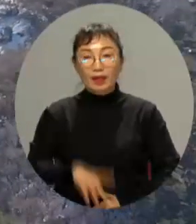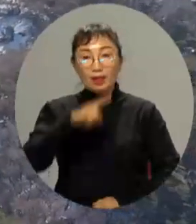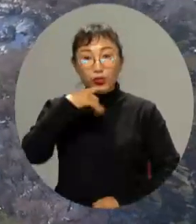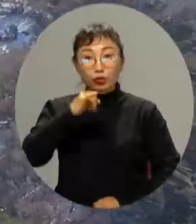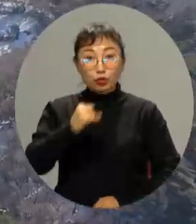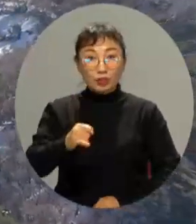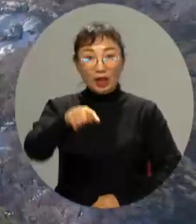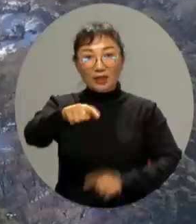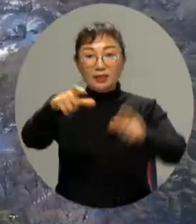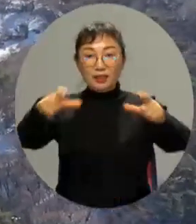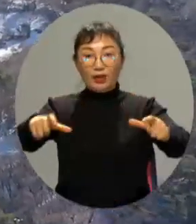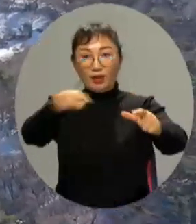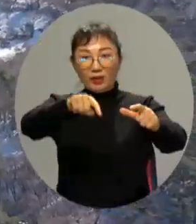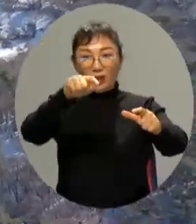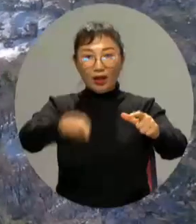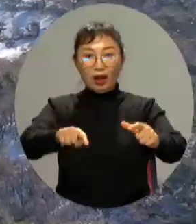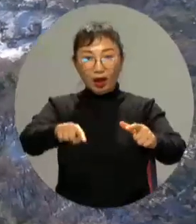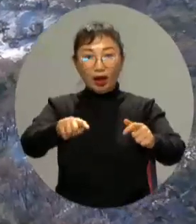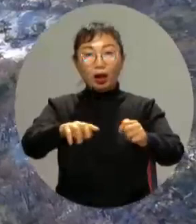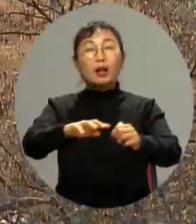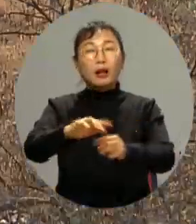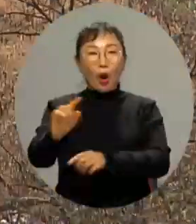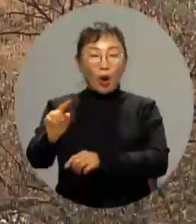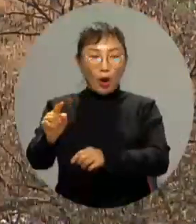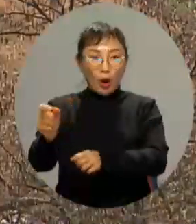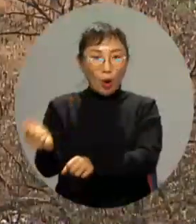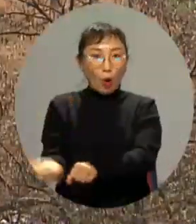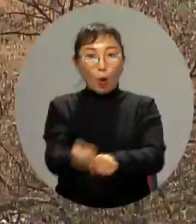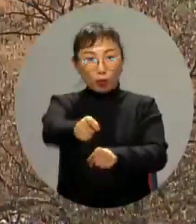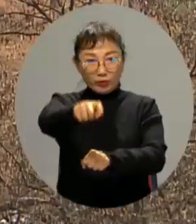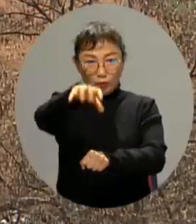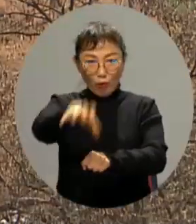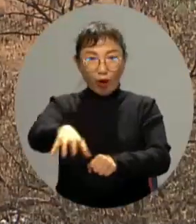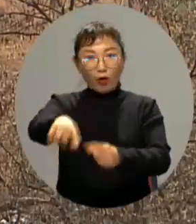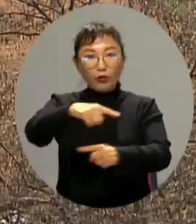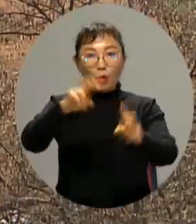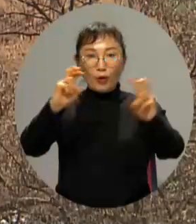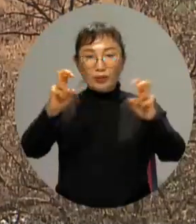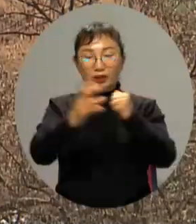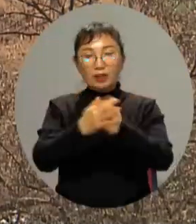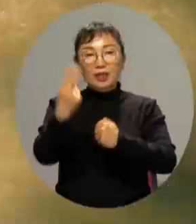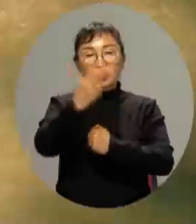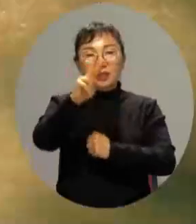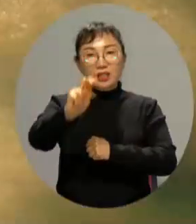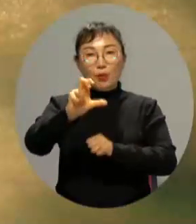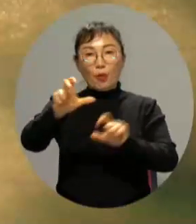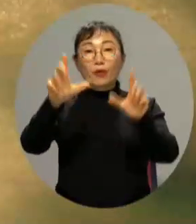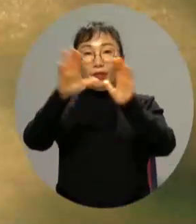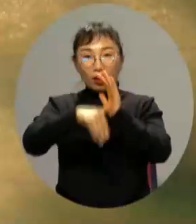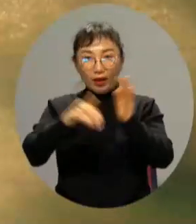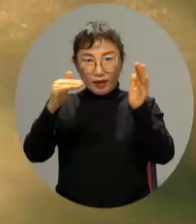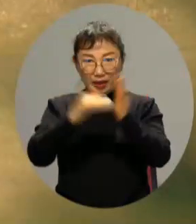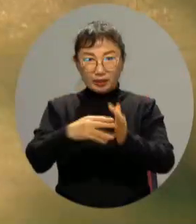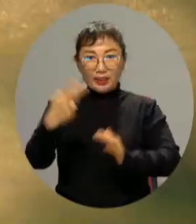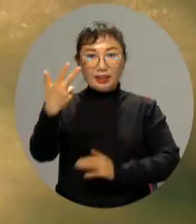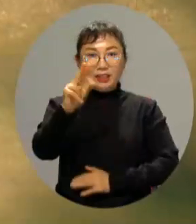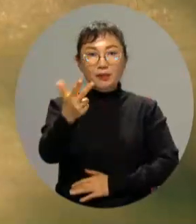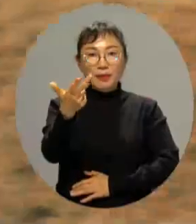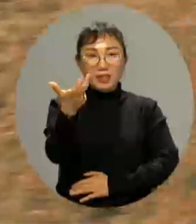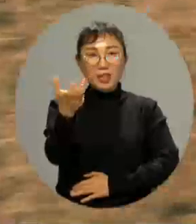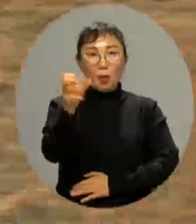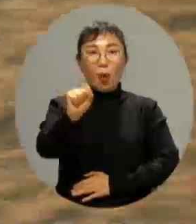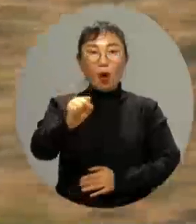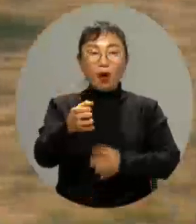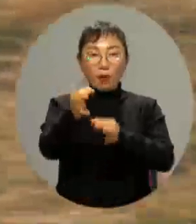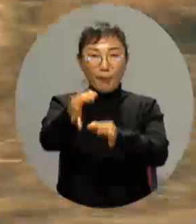순창군 순하리에 자리 잡은 9홀짜리 골프장. 골프장 운영업체는 오는 2025년까지 770억여 원의 사업비를